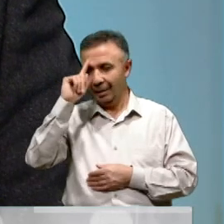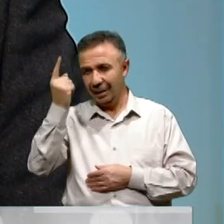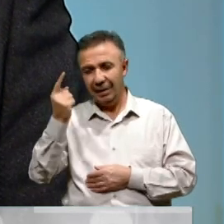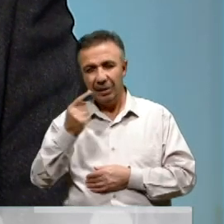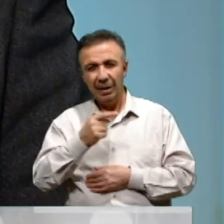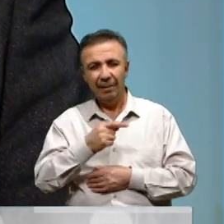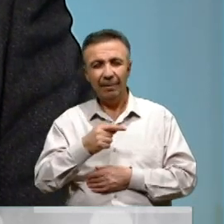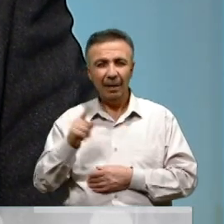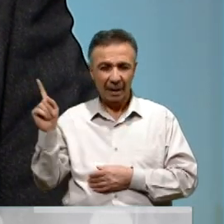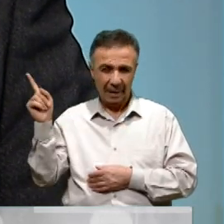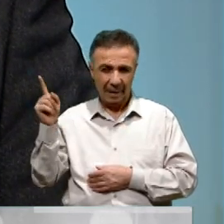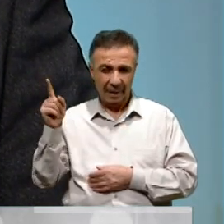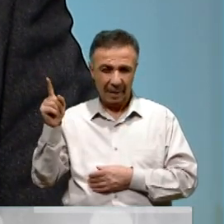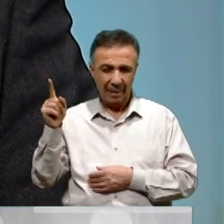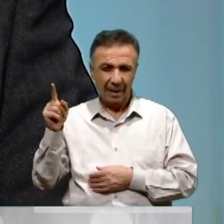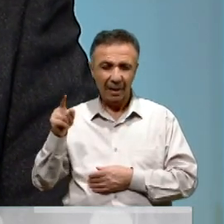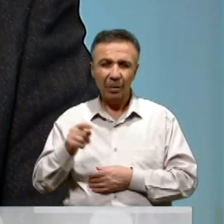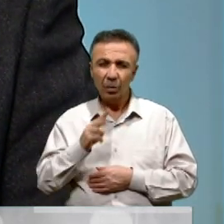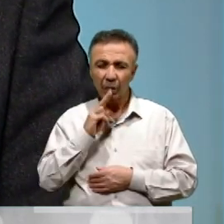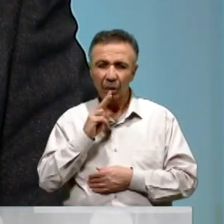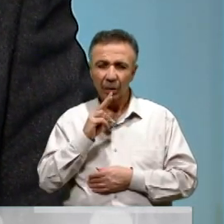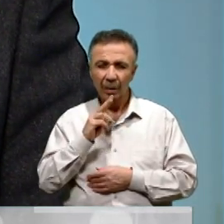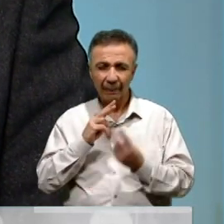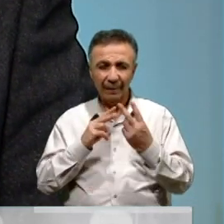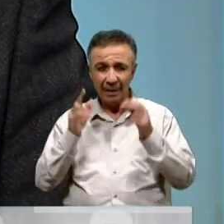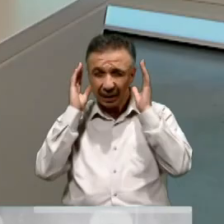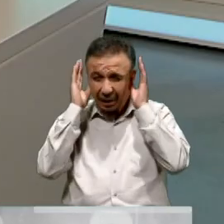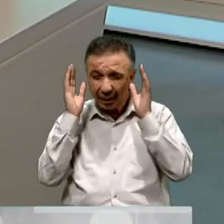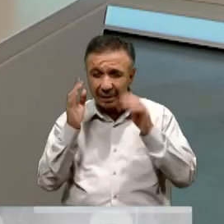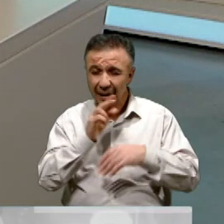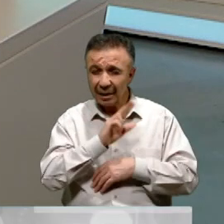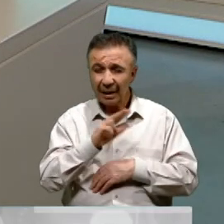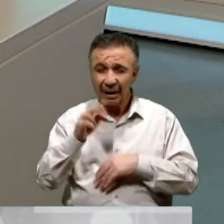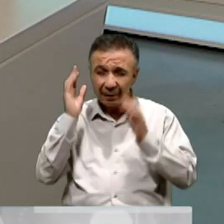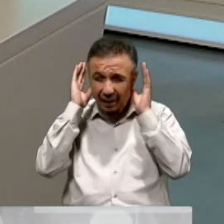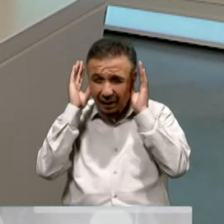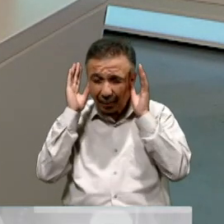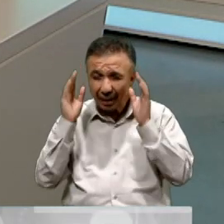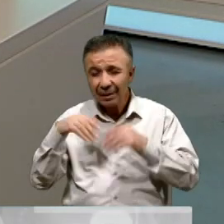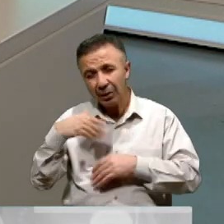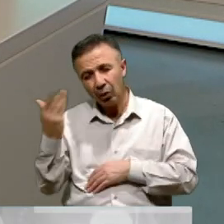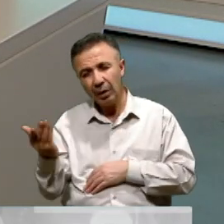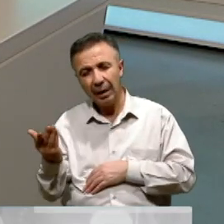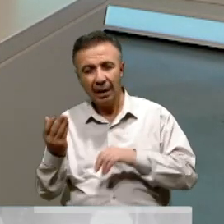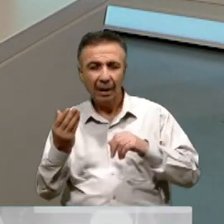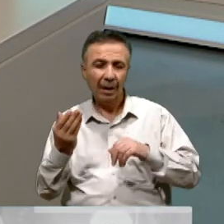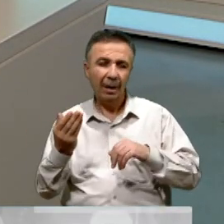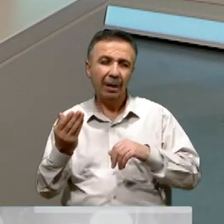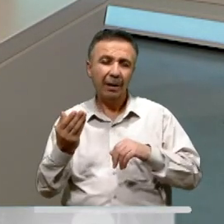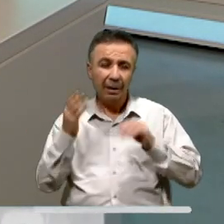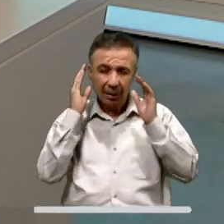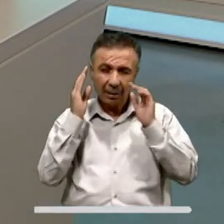vitir namazını teravih namazından sonraya bıraksın. Yani yatsıyı kıldığı zaman hemen vitri kılmasın. Kılmasın.